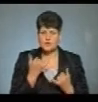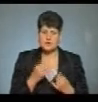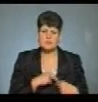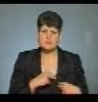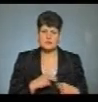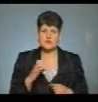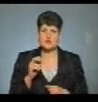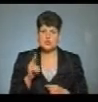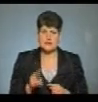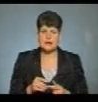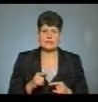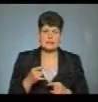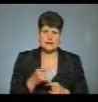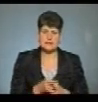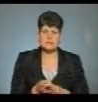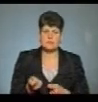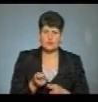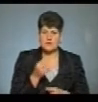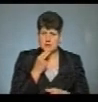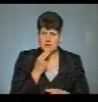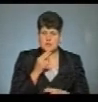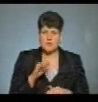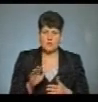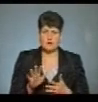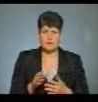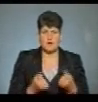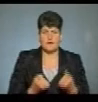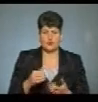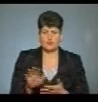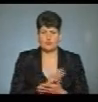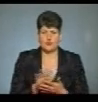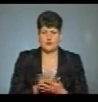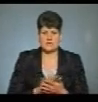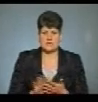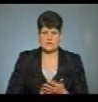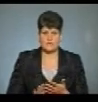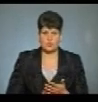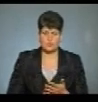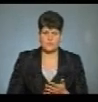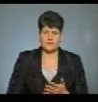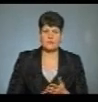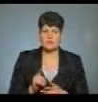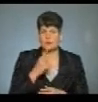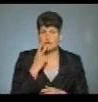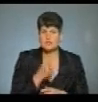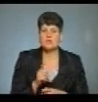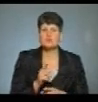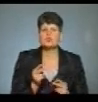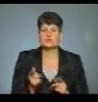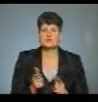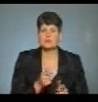соціальним таксі відвозять їм їжу. Після цього авто продезінфікують, розповіла соціальна працівниця Анастасія Гурська. Вона показала, що